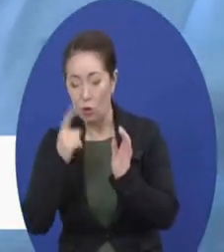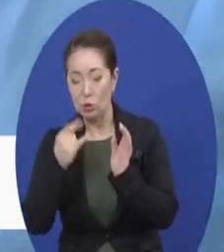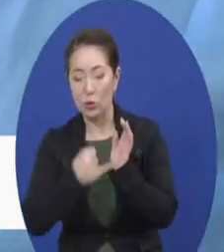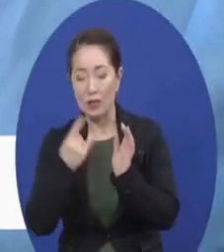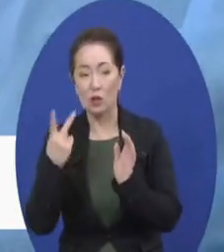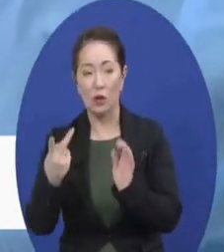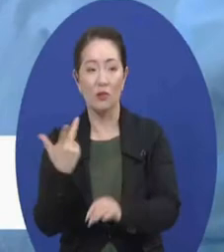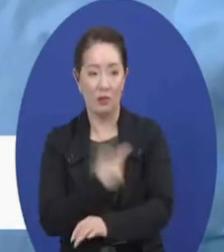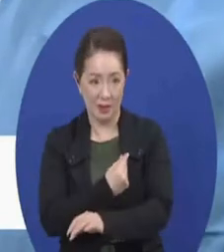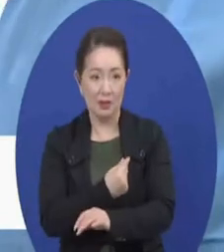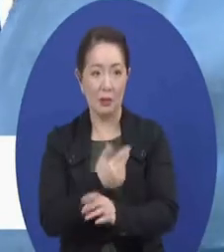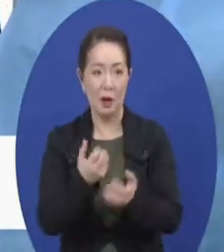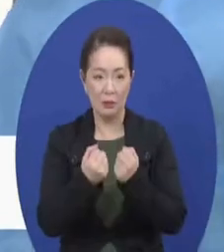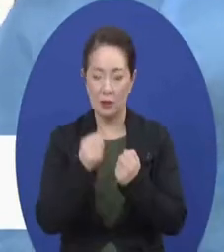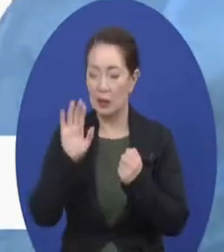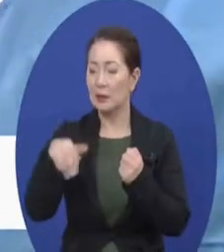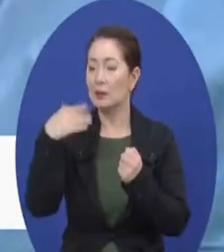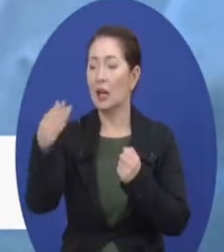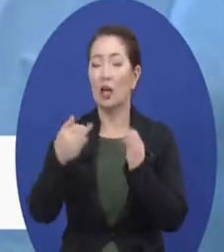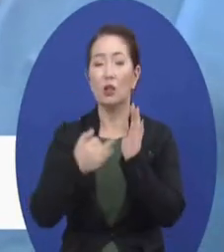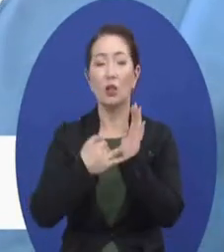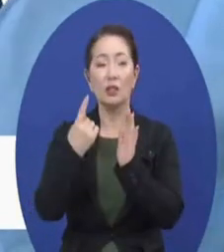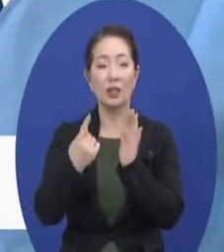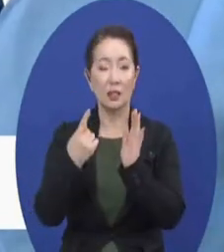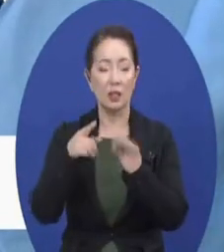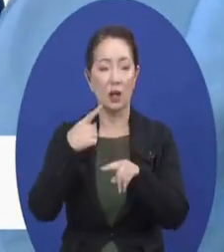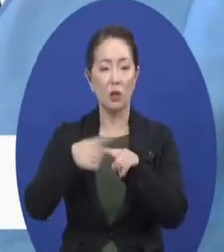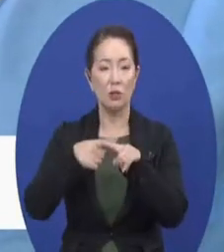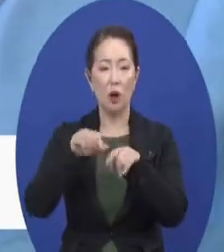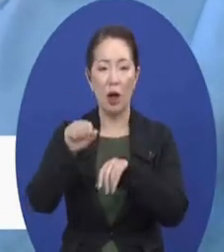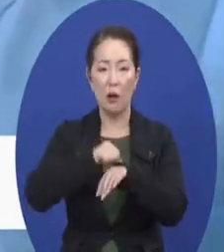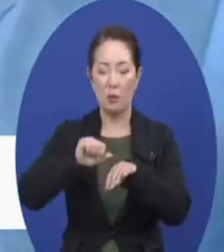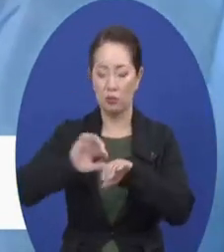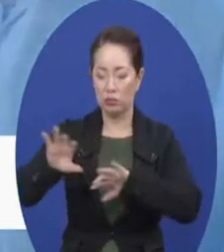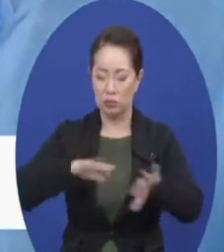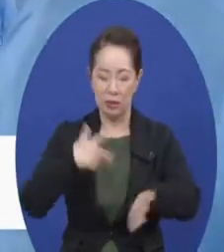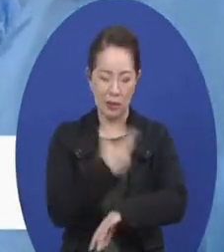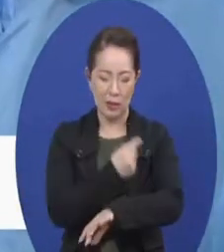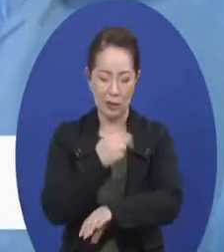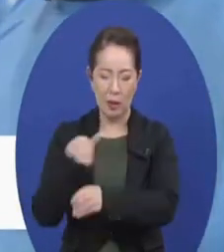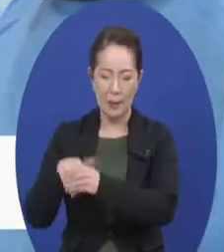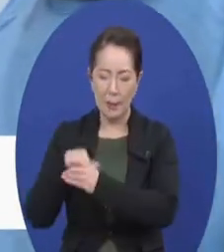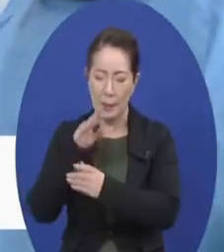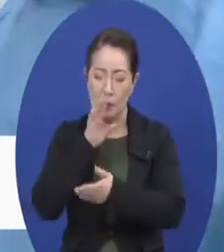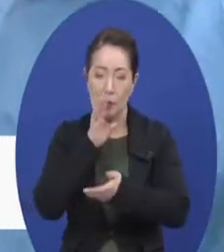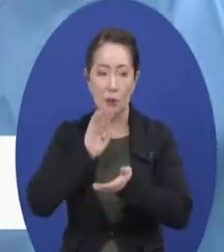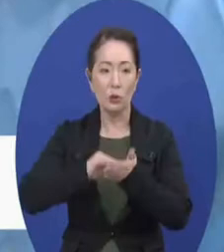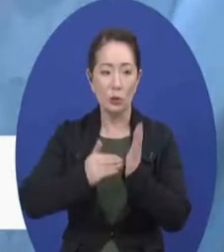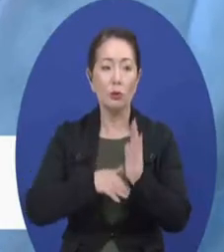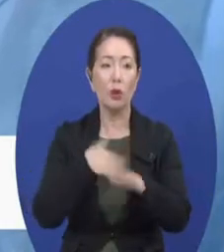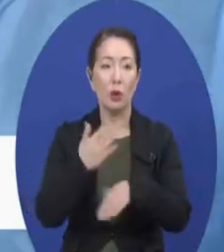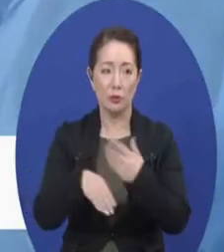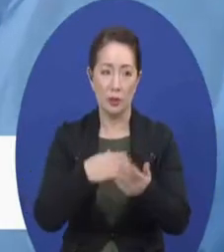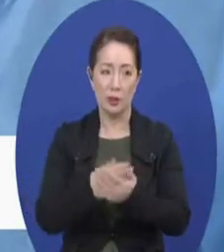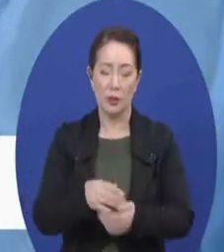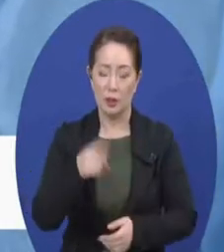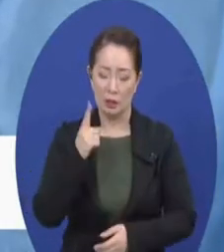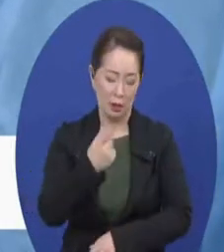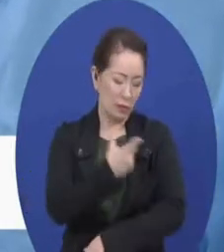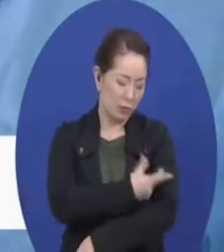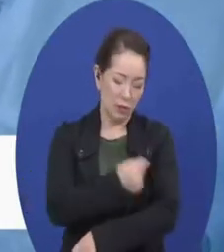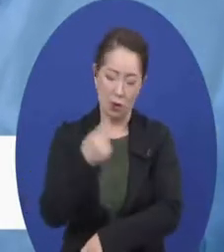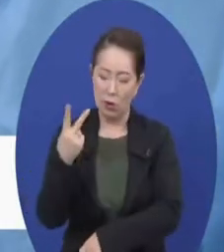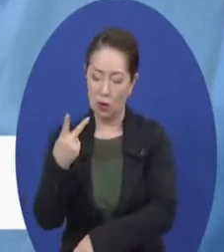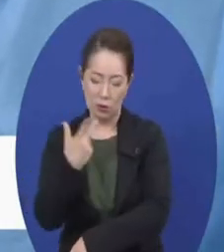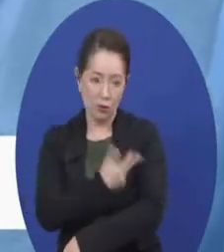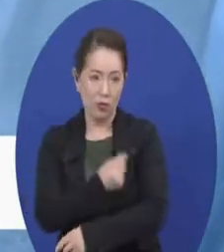аваад тэгээд 7 сарын 1-ээс хэд орон нутагт бүх иргэд бас дахлаажуулалттай хамрагдсан вакцина хийлгдсэн байхаар тийм л төлөвлөгөөтэй. 2-р тун